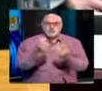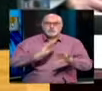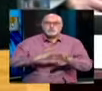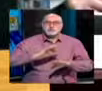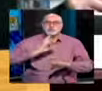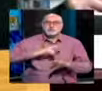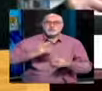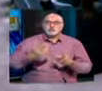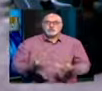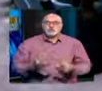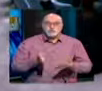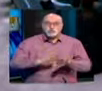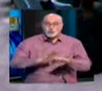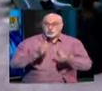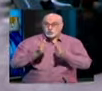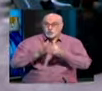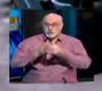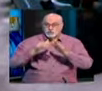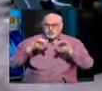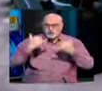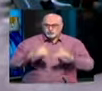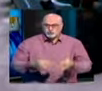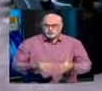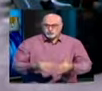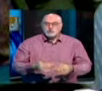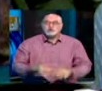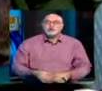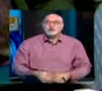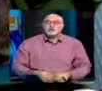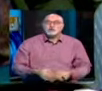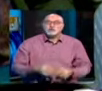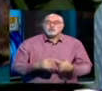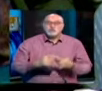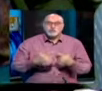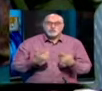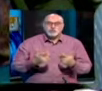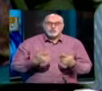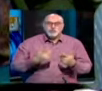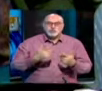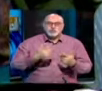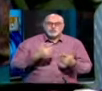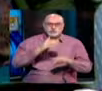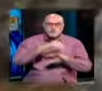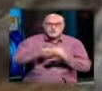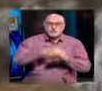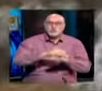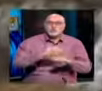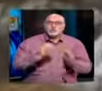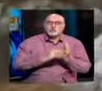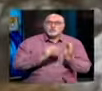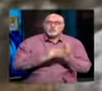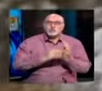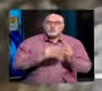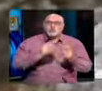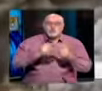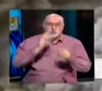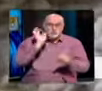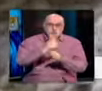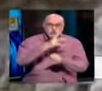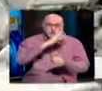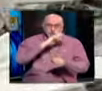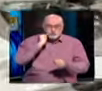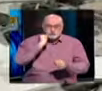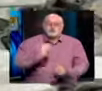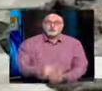عقدت بطلب من الجزائر وفق تعليمات رئيس الجمهورية شكلت في فحواها عارضة أخرى في وجه الكيان